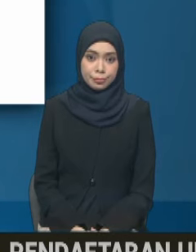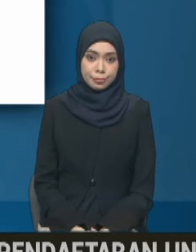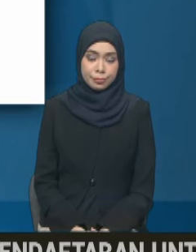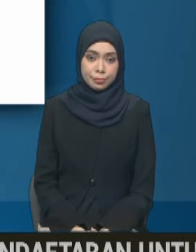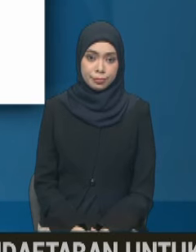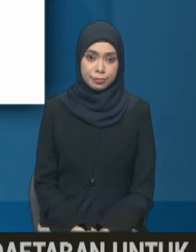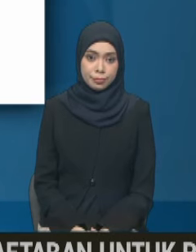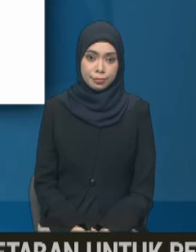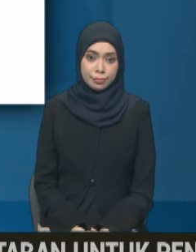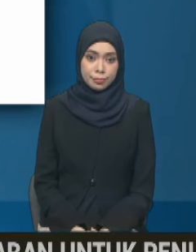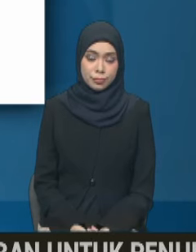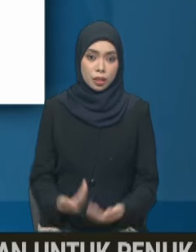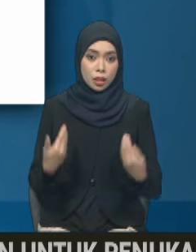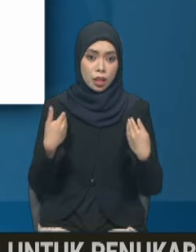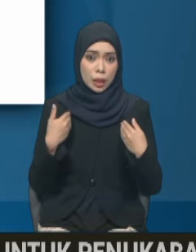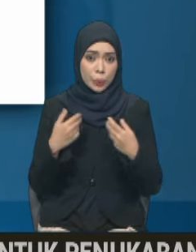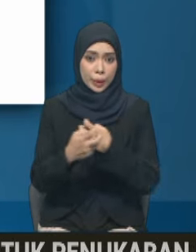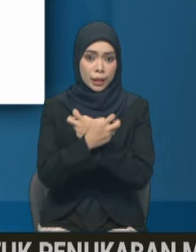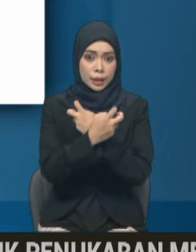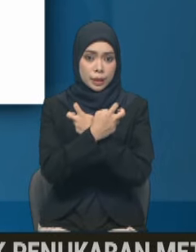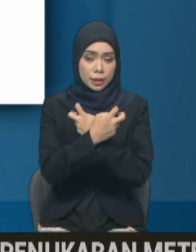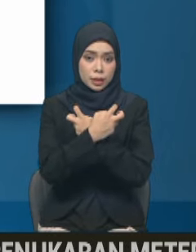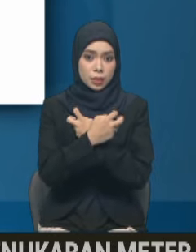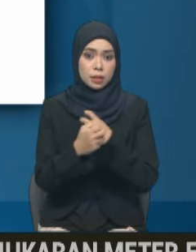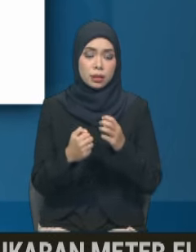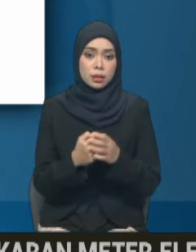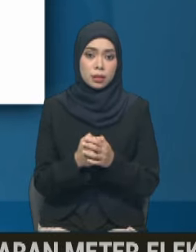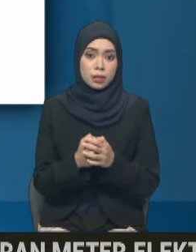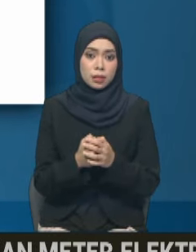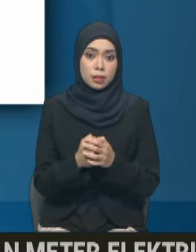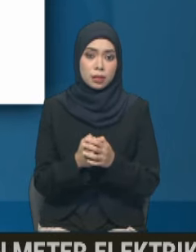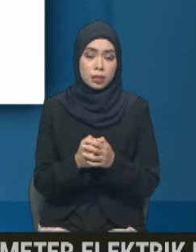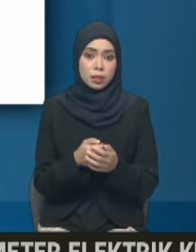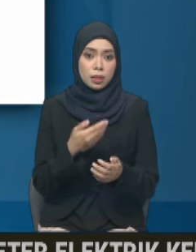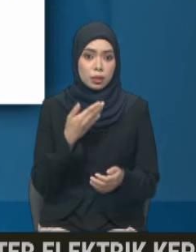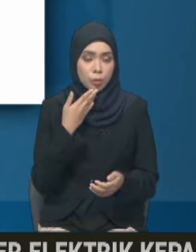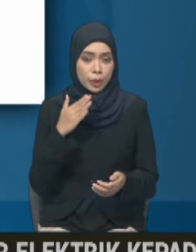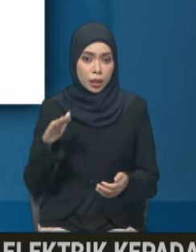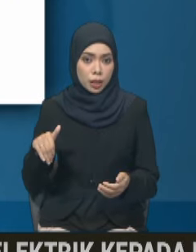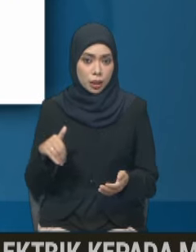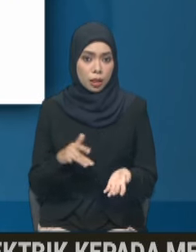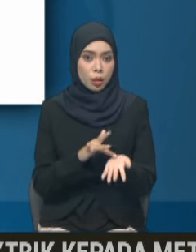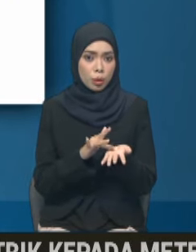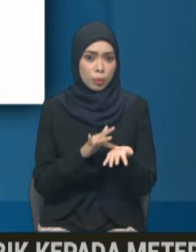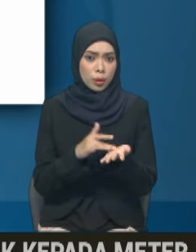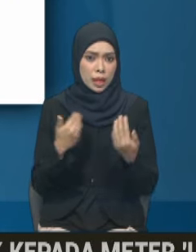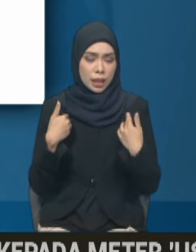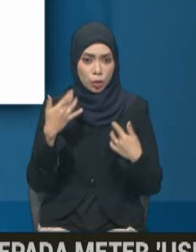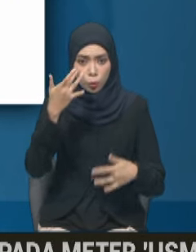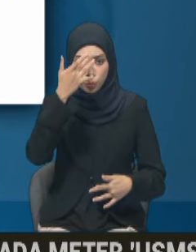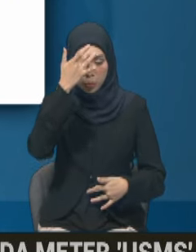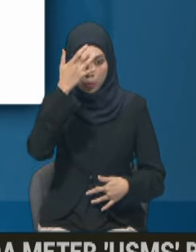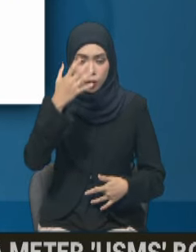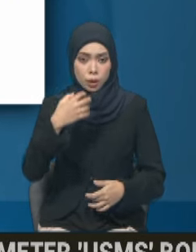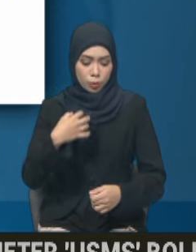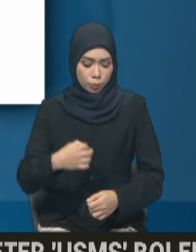Green Slim Wine yang mengandungi bahan pencemar sibutramin mengandungi bahan pencemar yang boleh mengakibatkan kesan-kesan mudaran